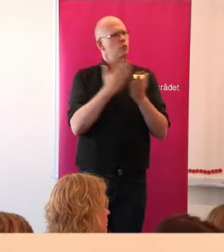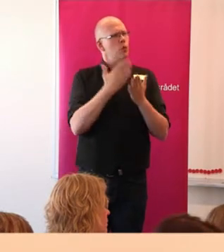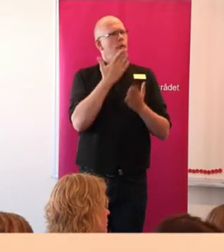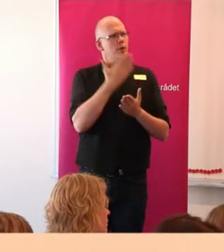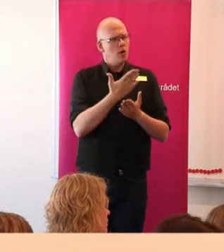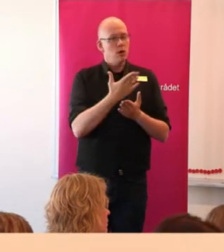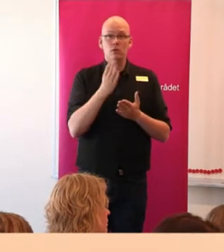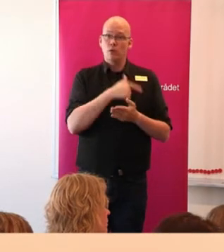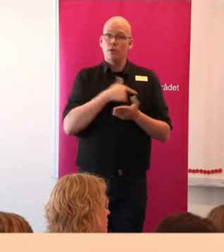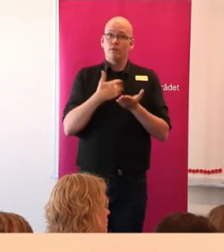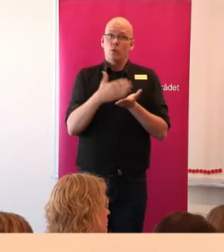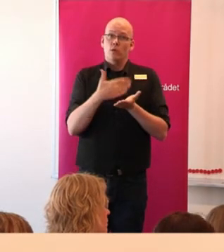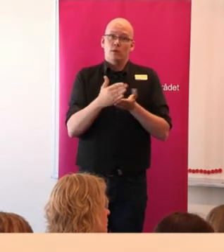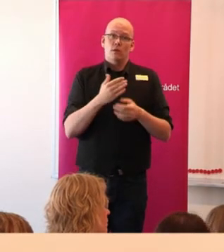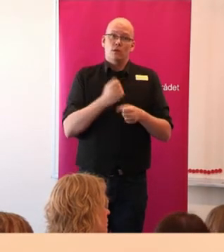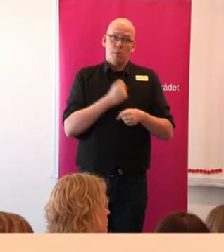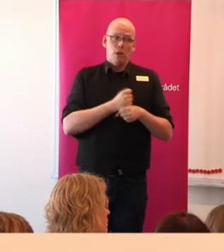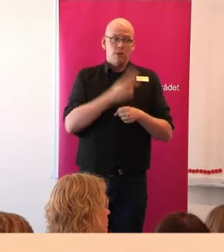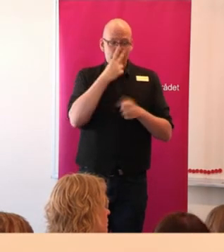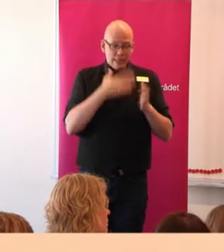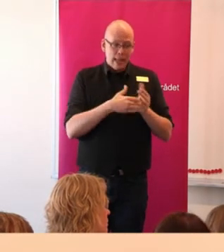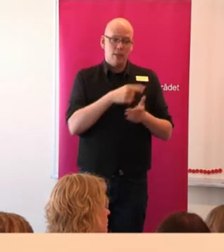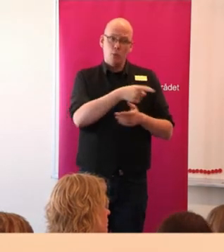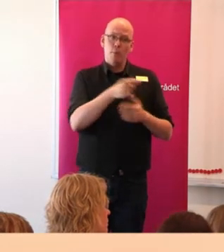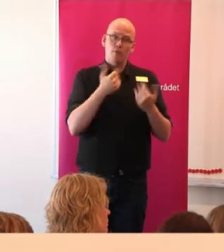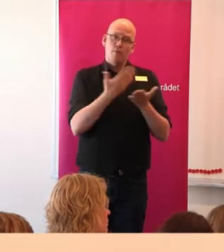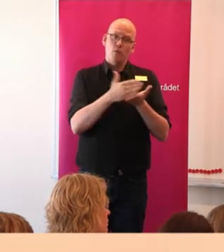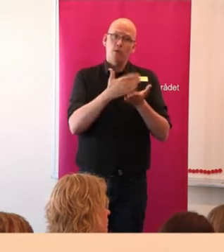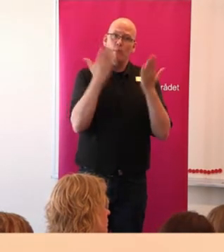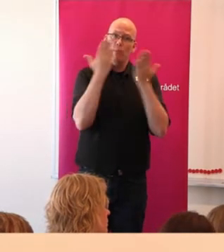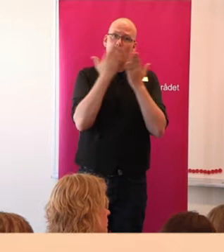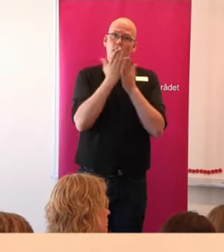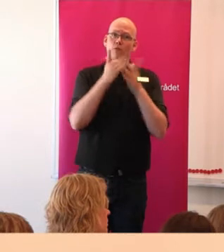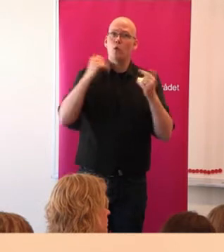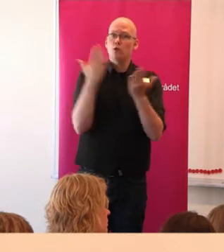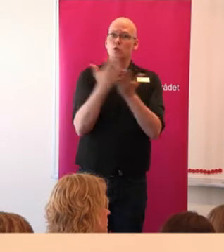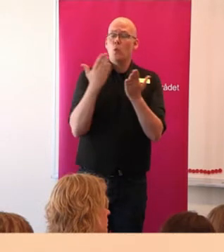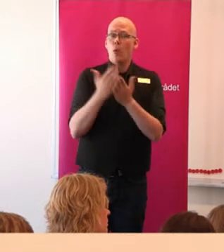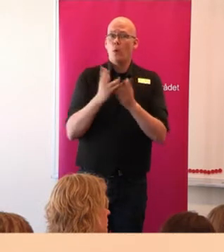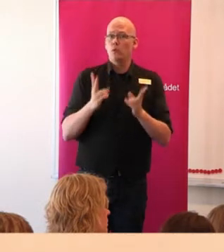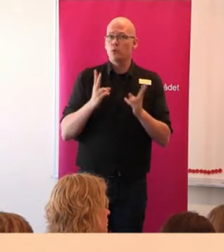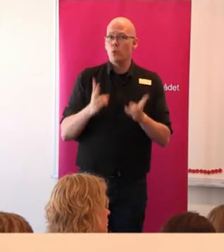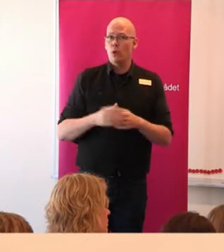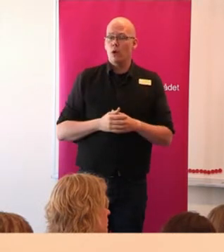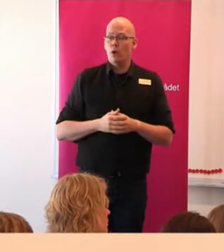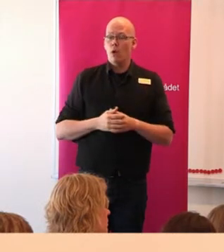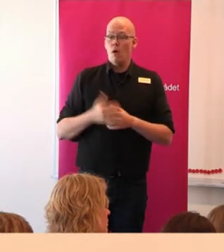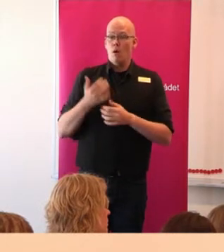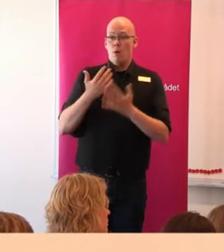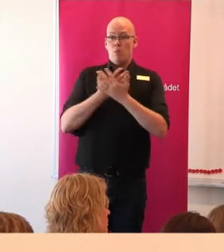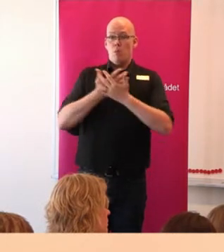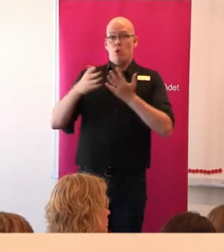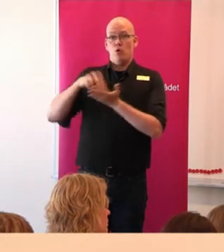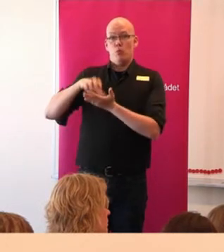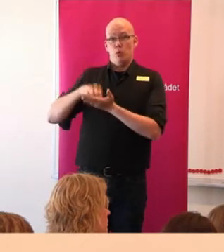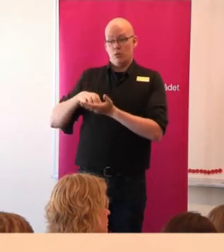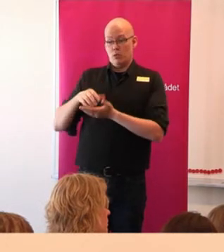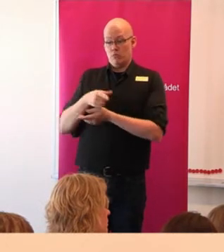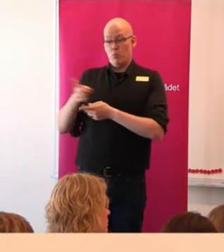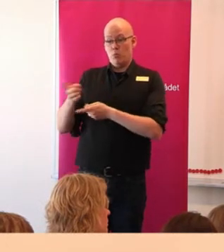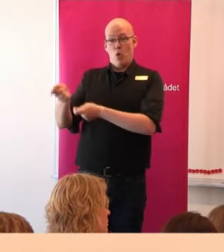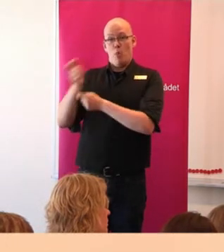ju rida vidare på det och se till att de får fortsätta på folkhögskola. I många kommuner så upphandlas den kommunala